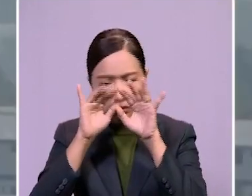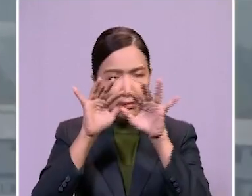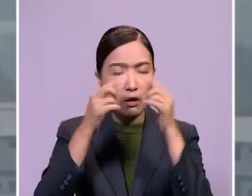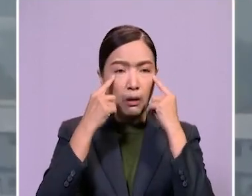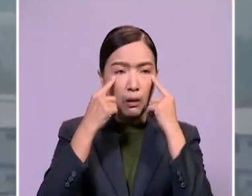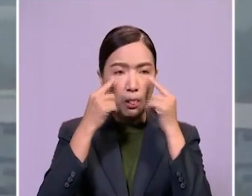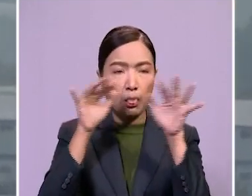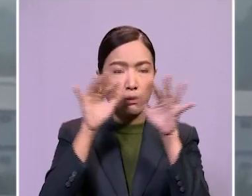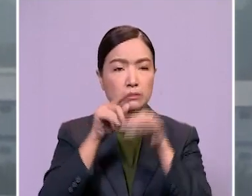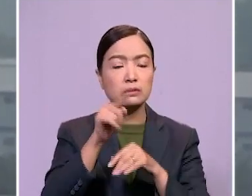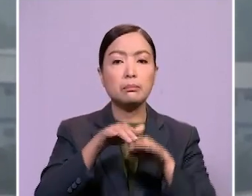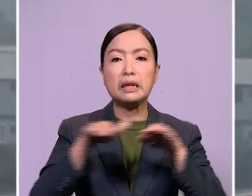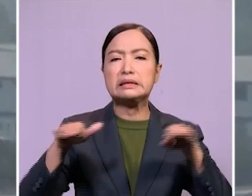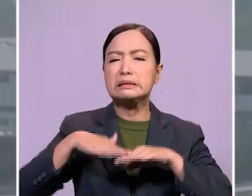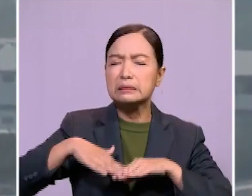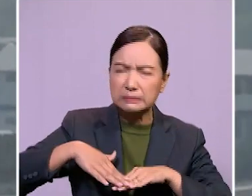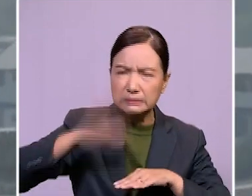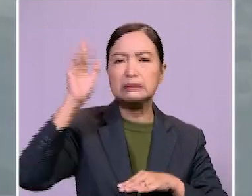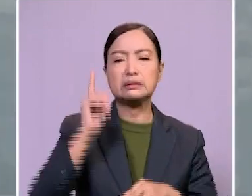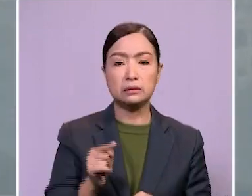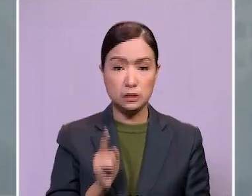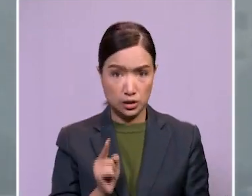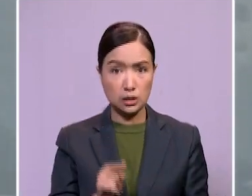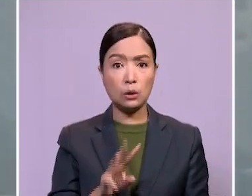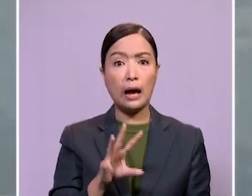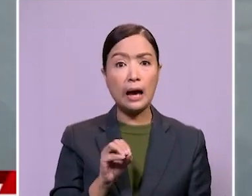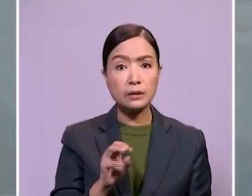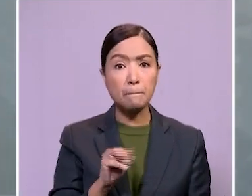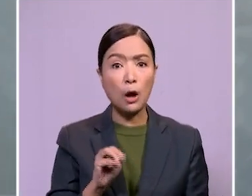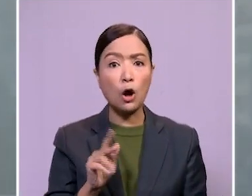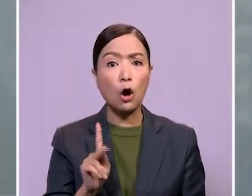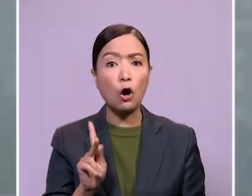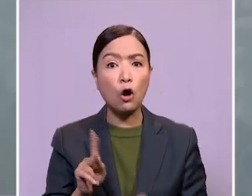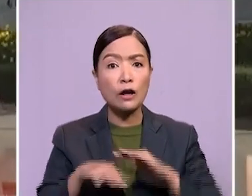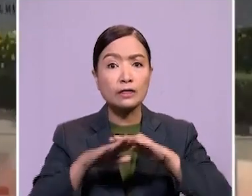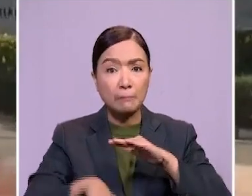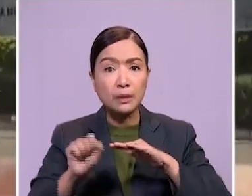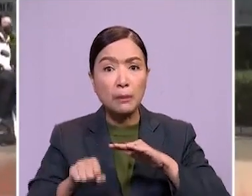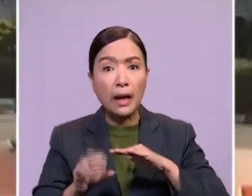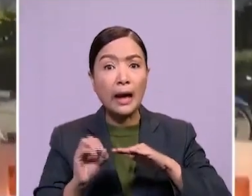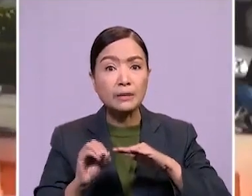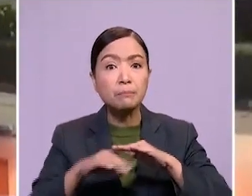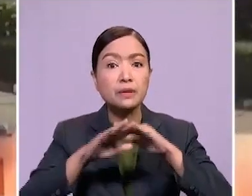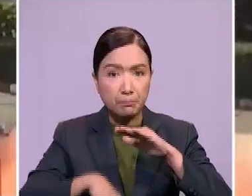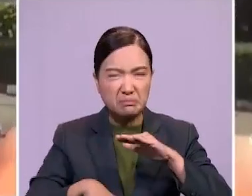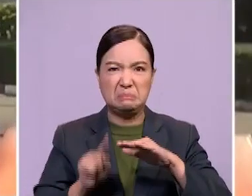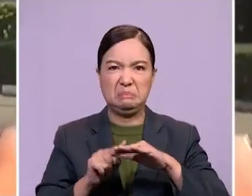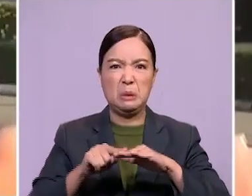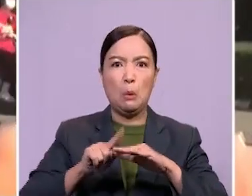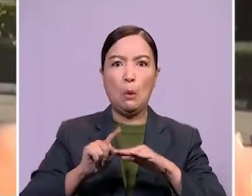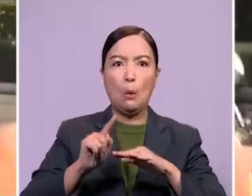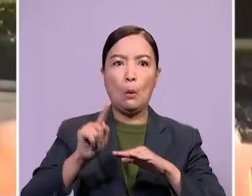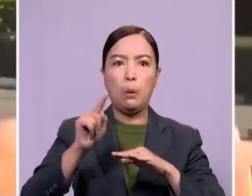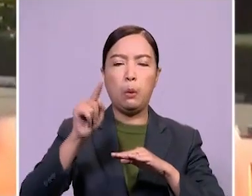PM 2.5มันเกินค่ามาตรฐานที่กำหนดเอาไว้ไม่เกิน 50ไมโครกรัมต่อลูกบาศก์เมตรนะครับ PM 2.5สูงสุดวันนี้ของ